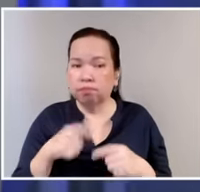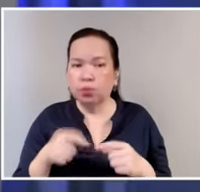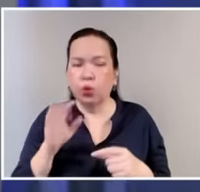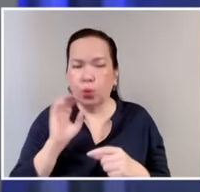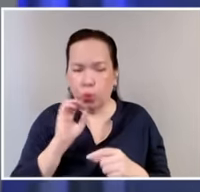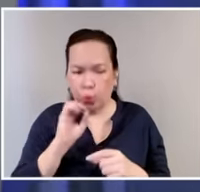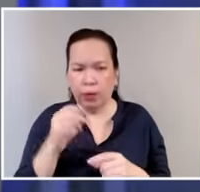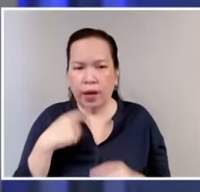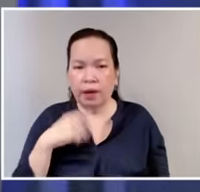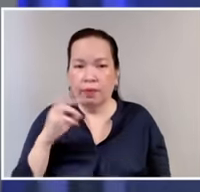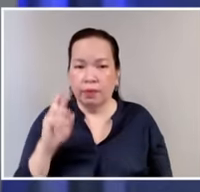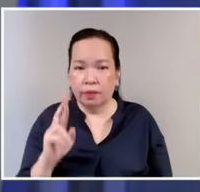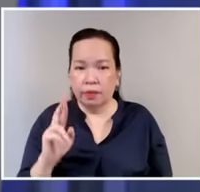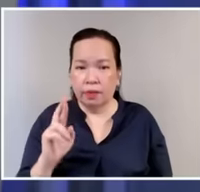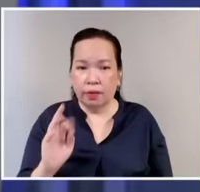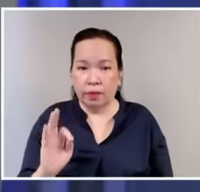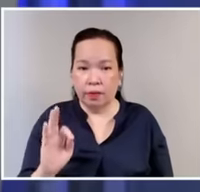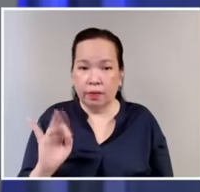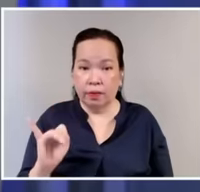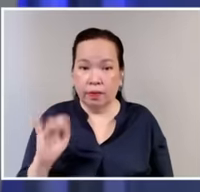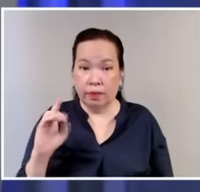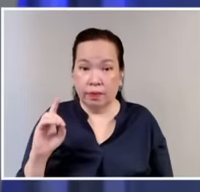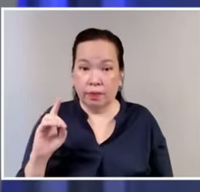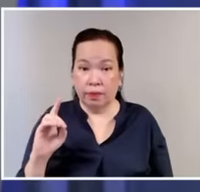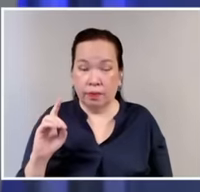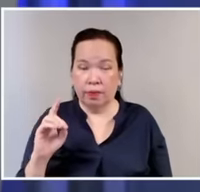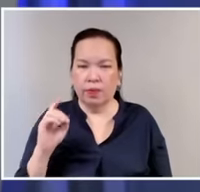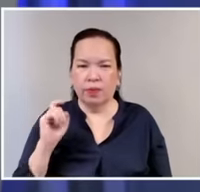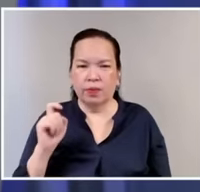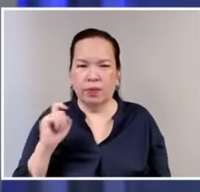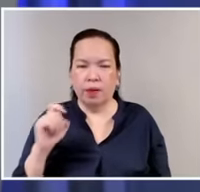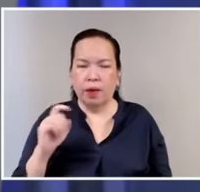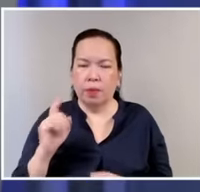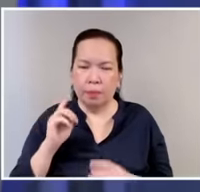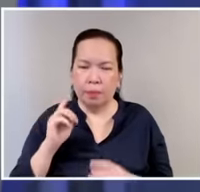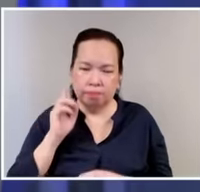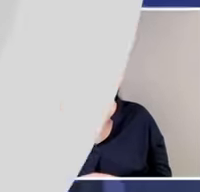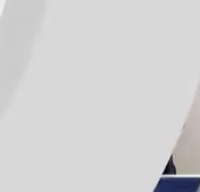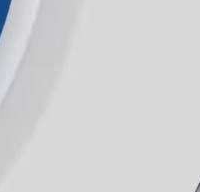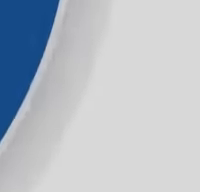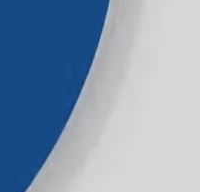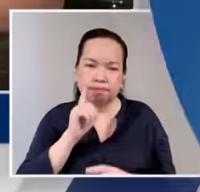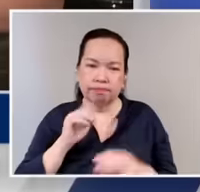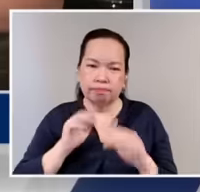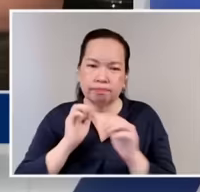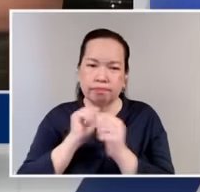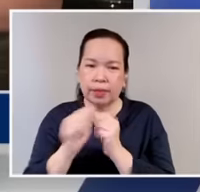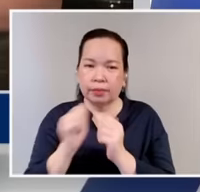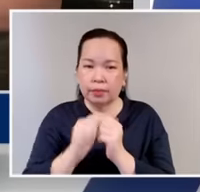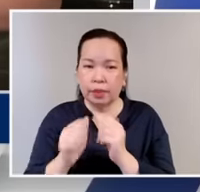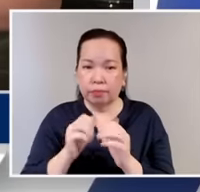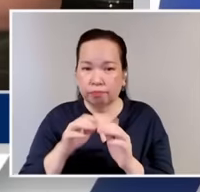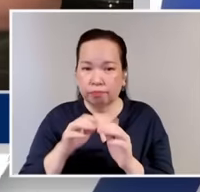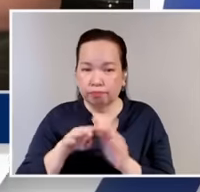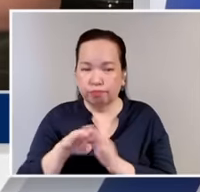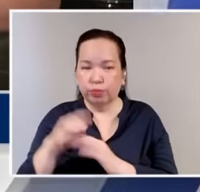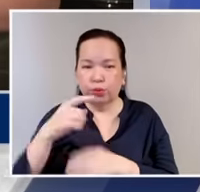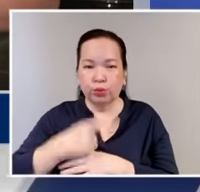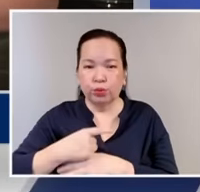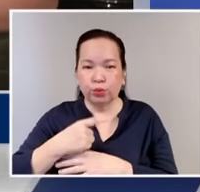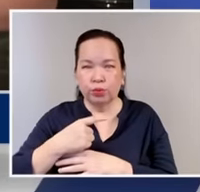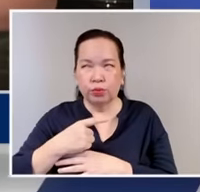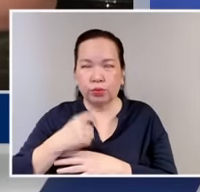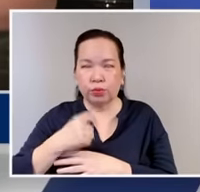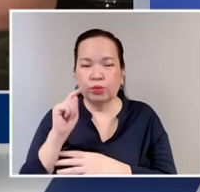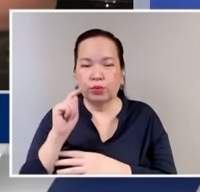RFID para mas mabilis ang pagdaan sa mga tollgate. Live mula North Luzon Expressway, nagpapatrol Johnson